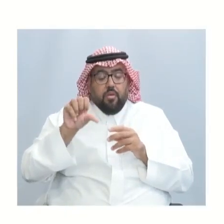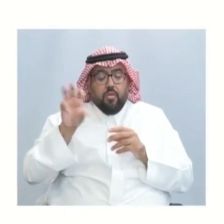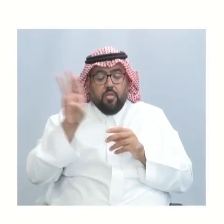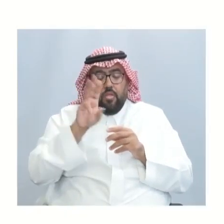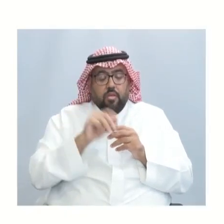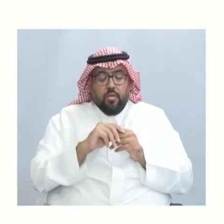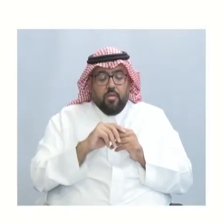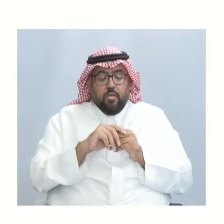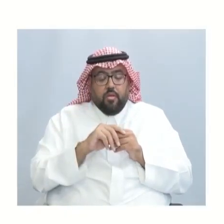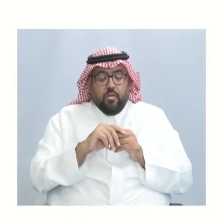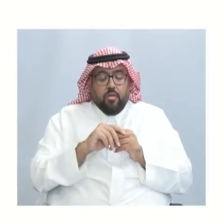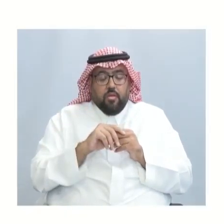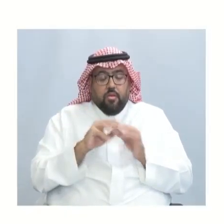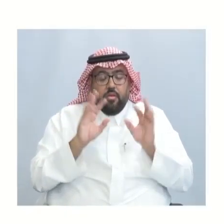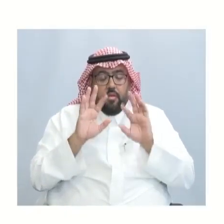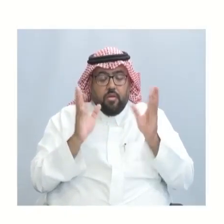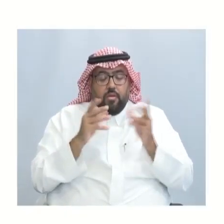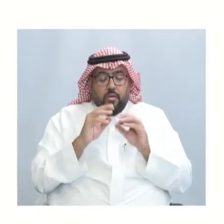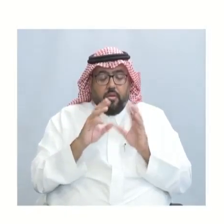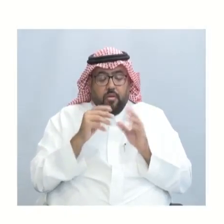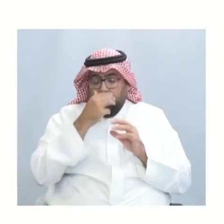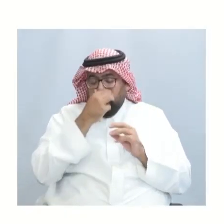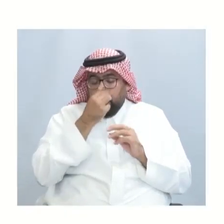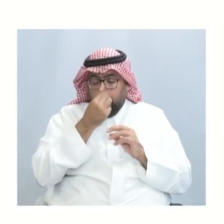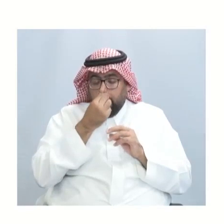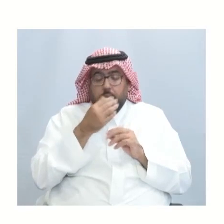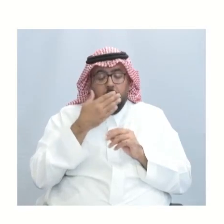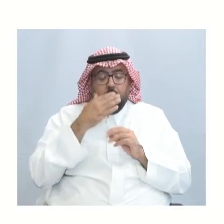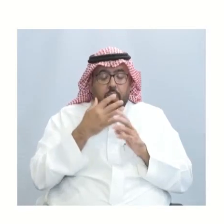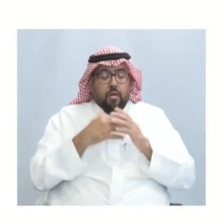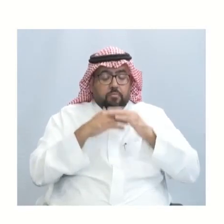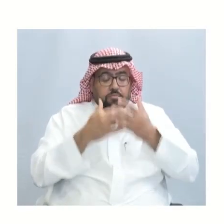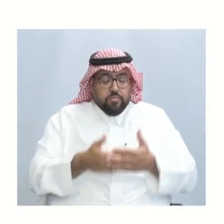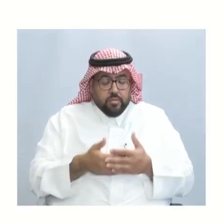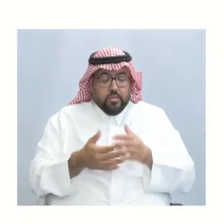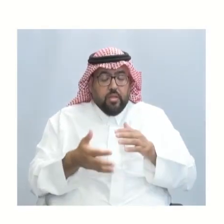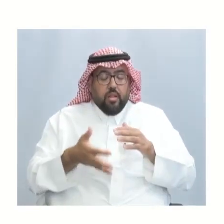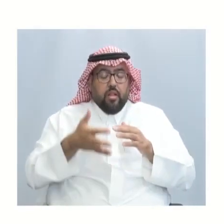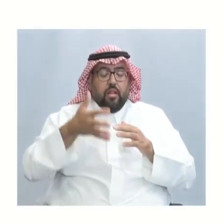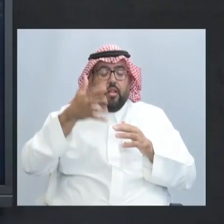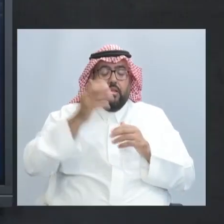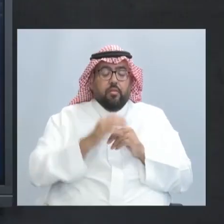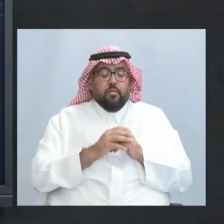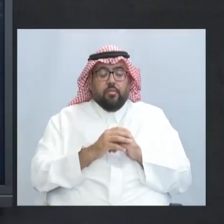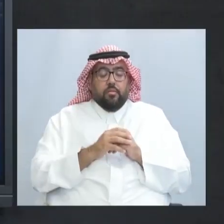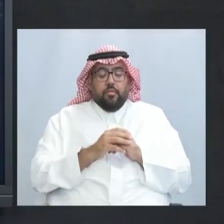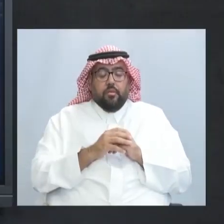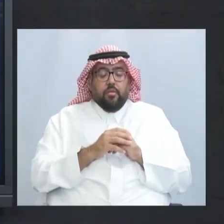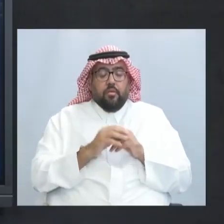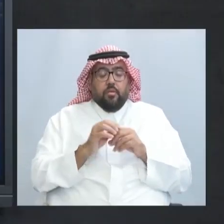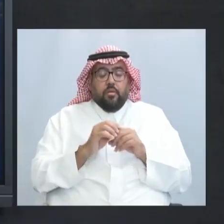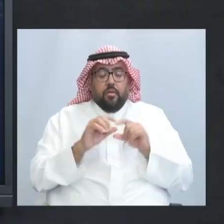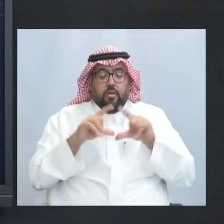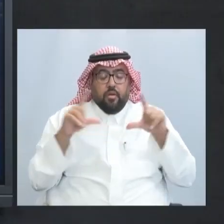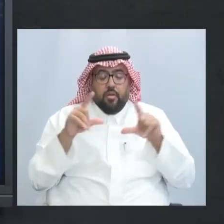فقط في الثديات الاوليه بينما اغلبها تلد ولا فتره حمل لاحظنا ان فتره الحمل في الثديات بناء على